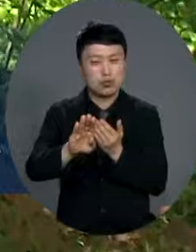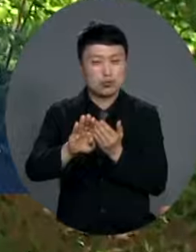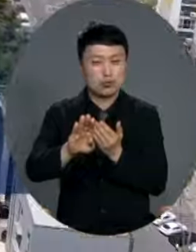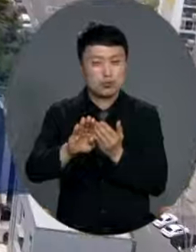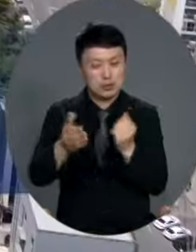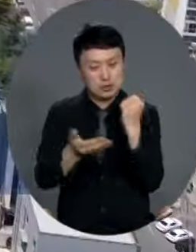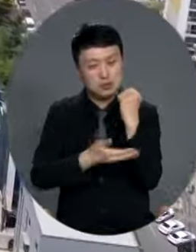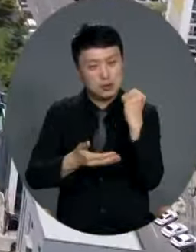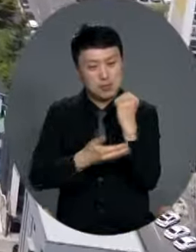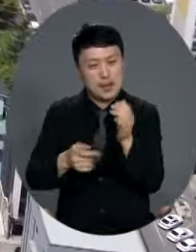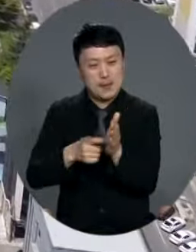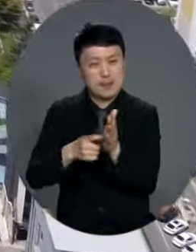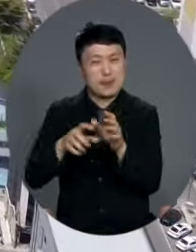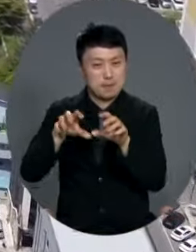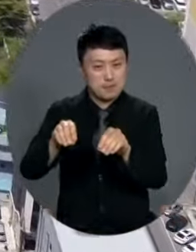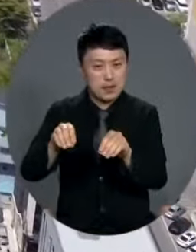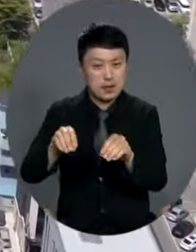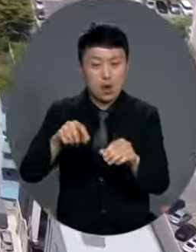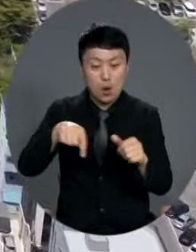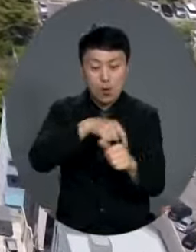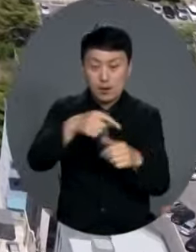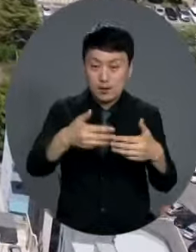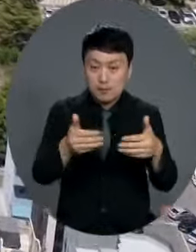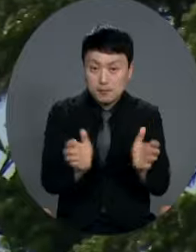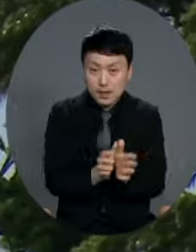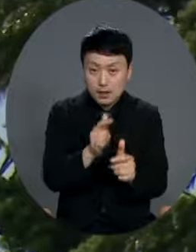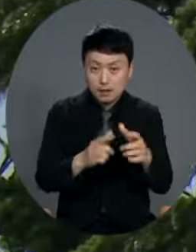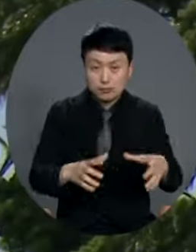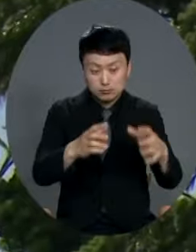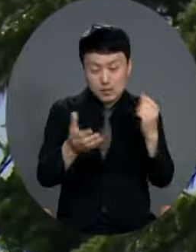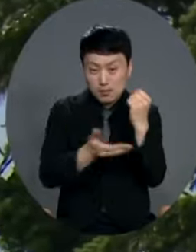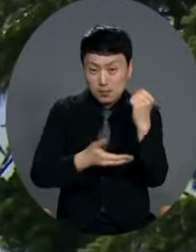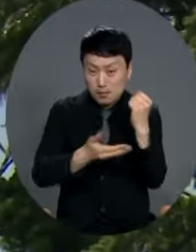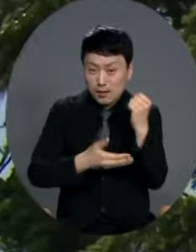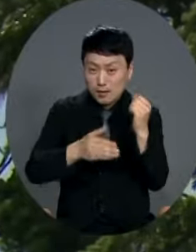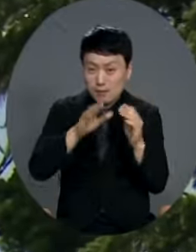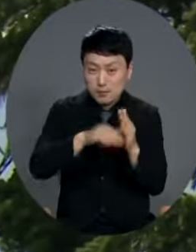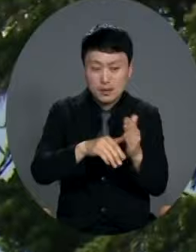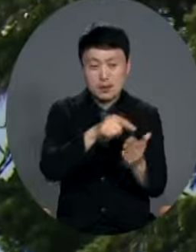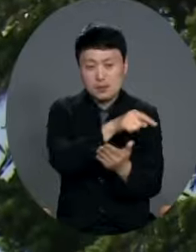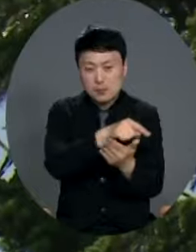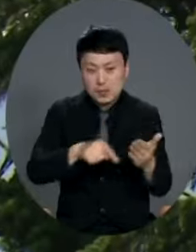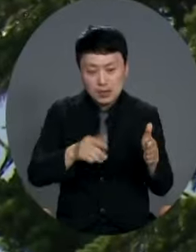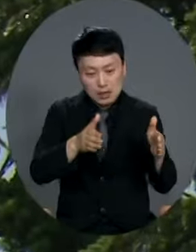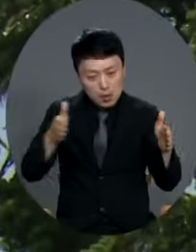긴급하게. 환경단체는 벌채 작업을 재개할 시 피해와 범위를 최소화할 수